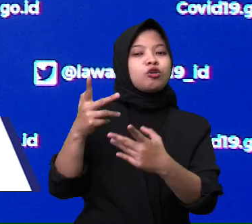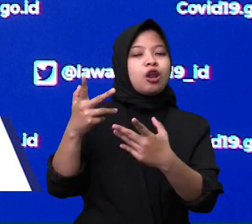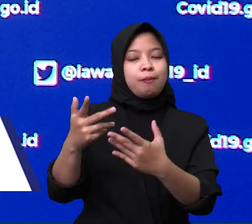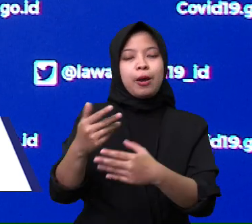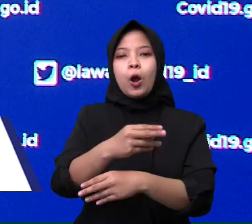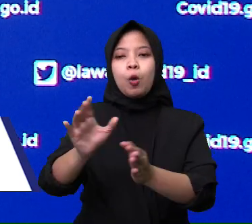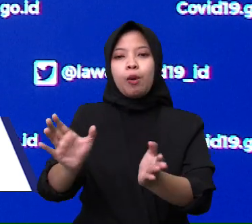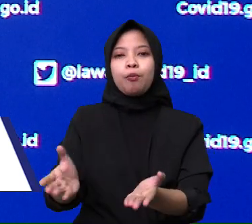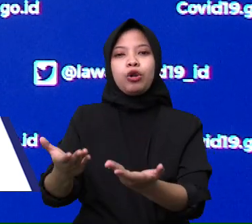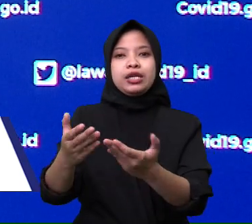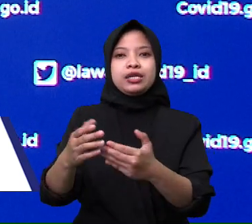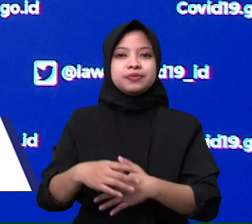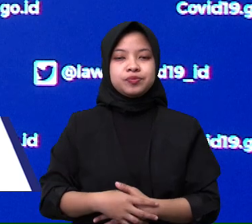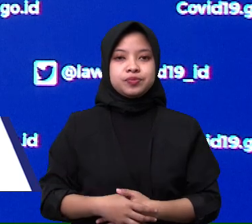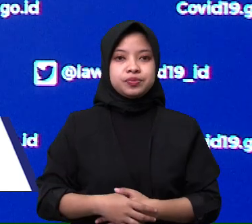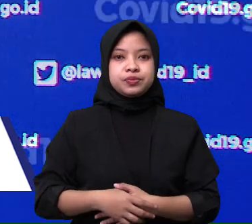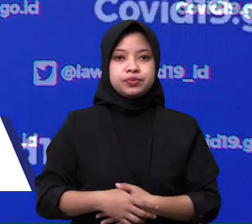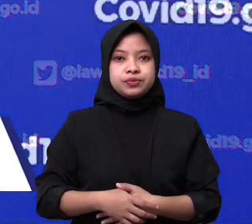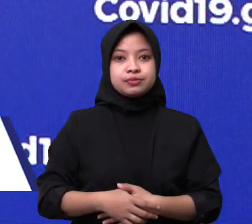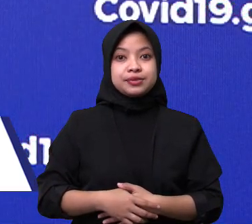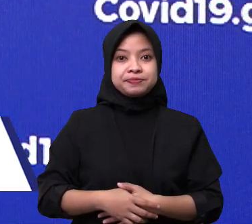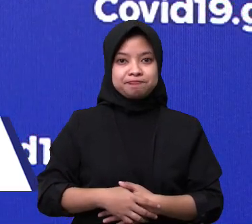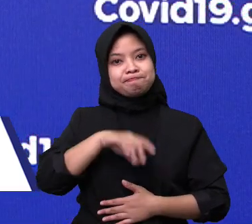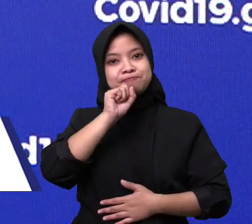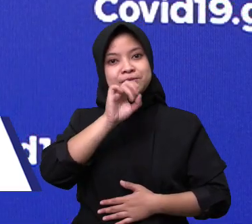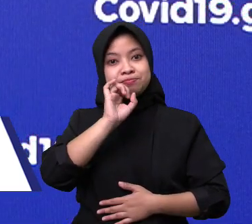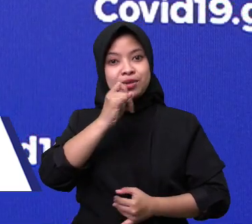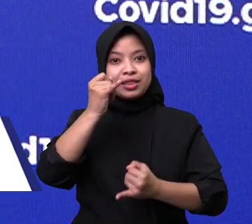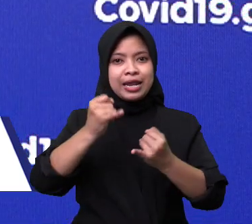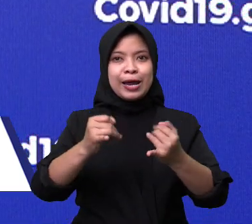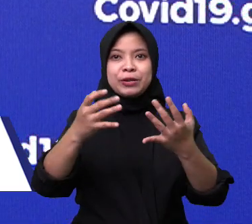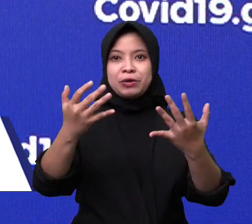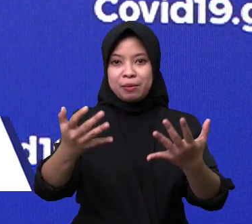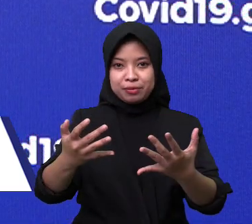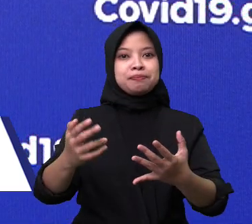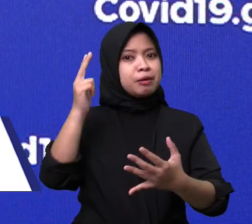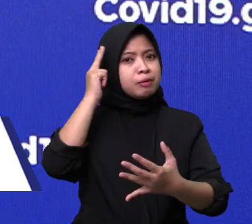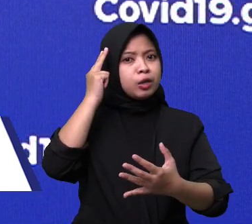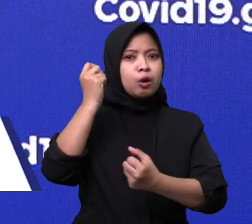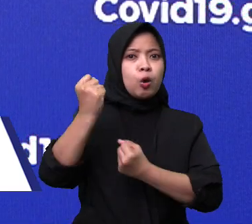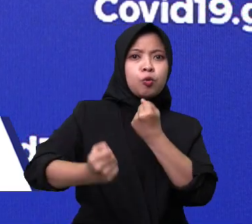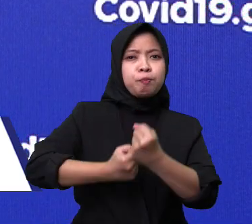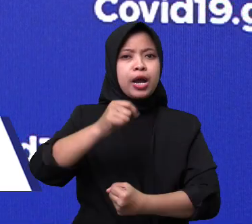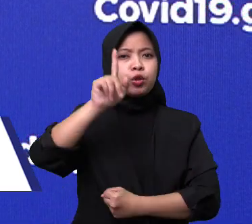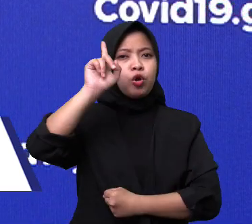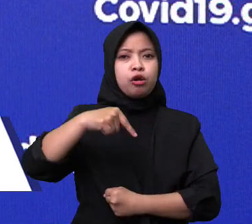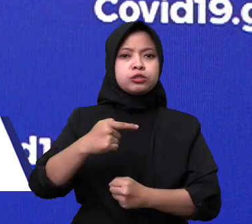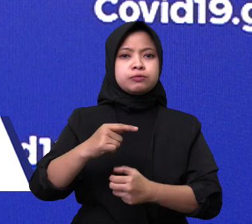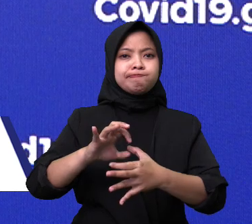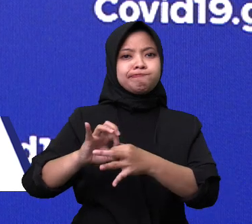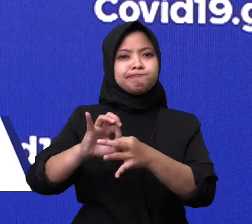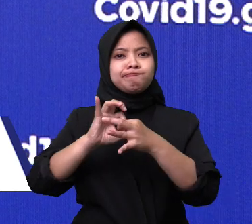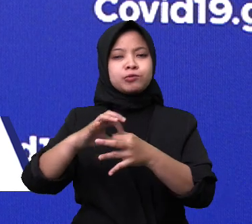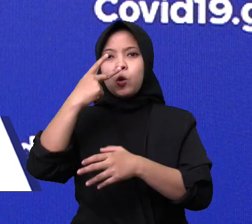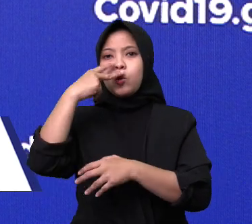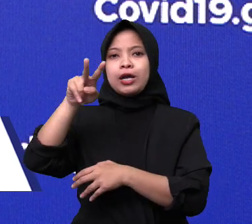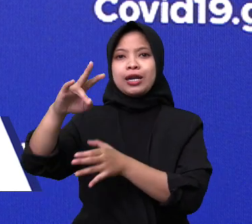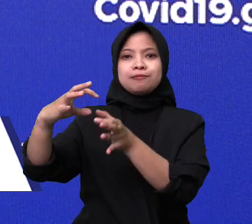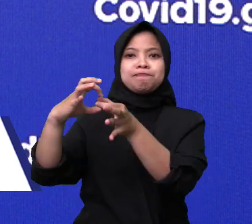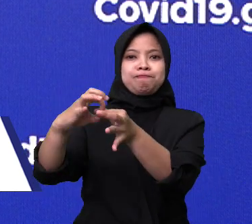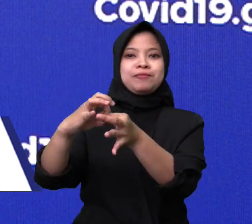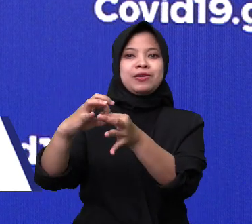pemulihan ekonomi nasional. Terakhir, pemerintah juga terus berupaya untuk meningkatkan kerjasama luar negeri